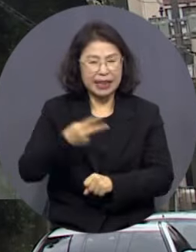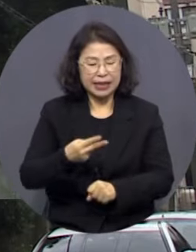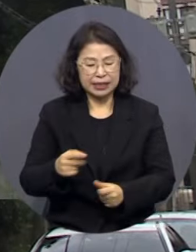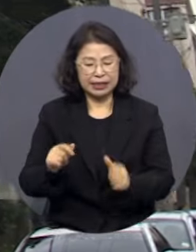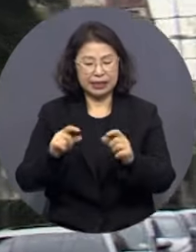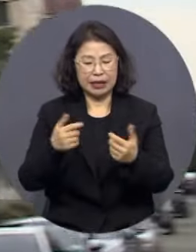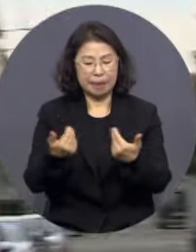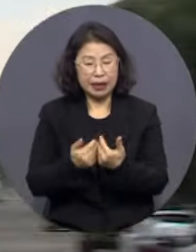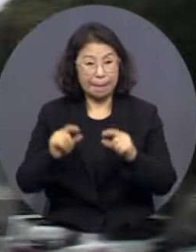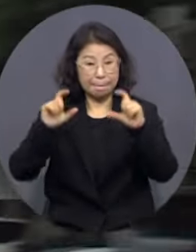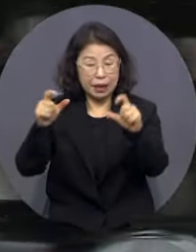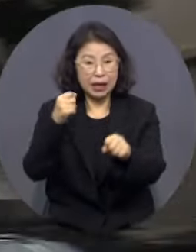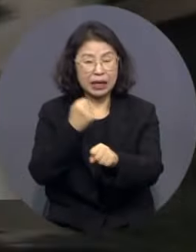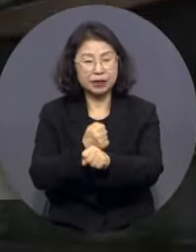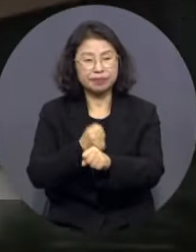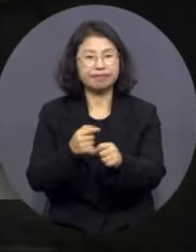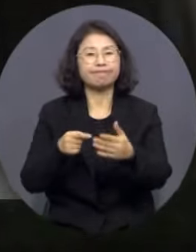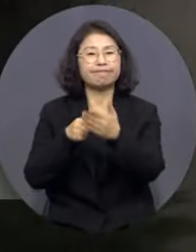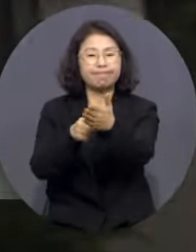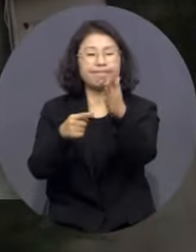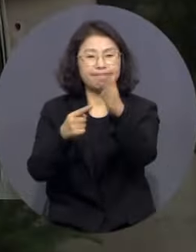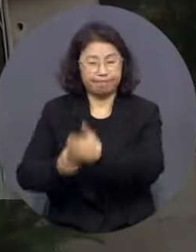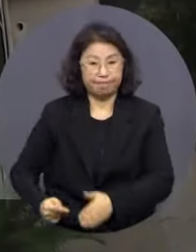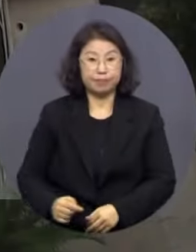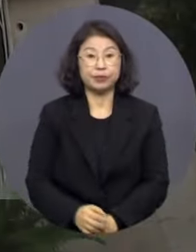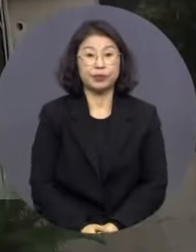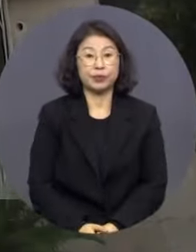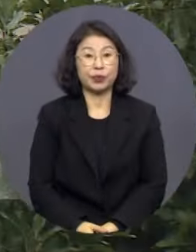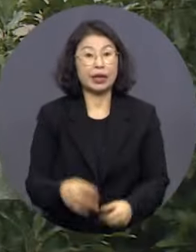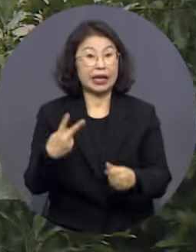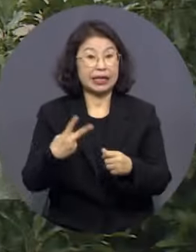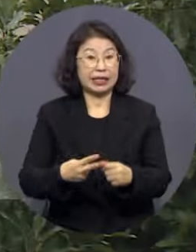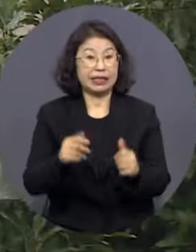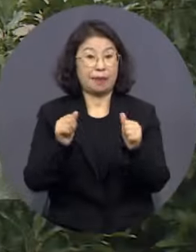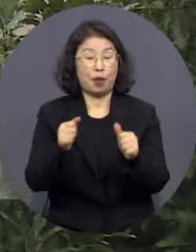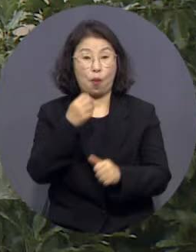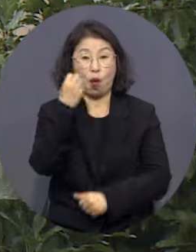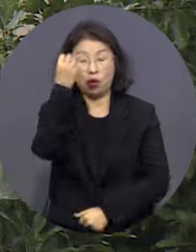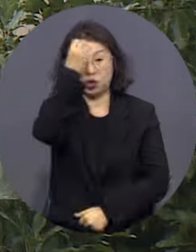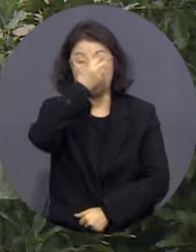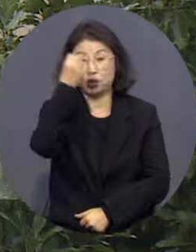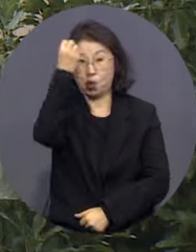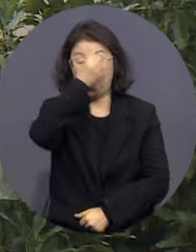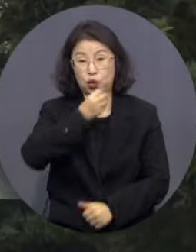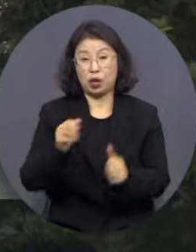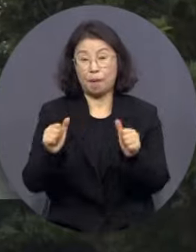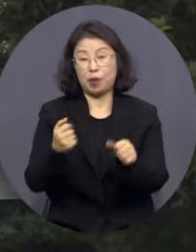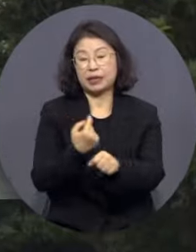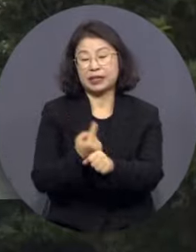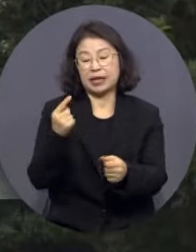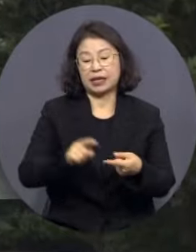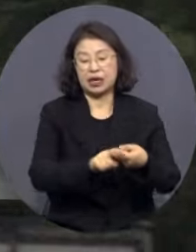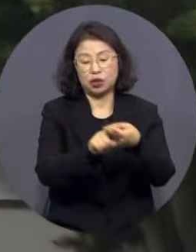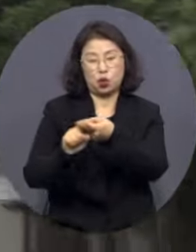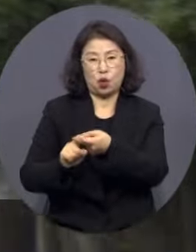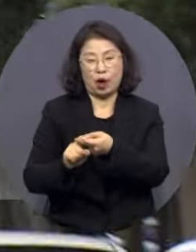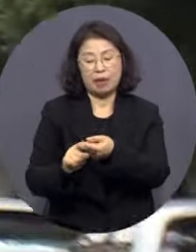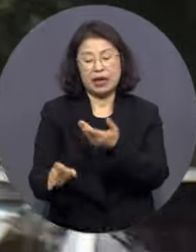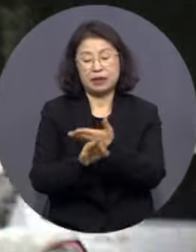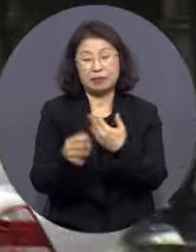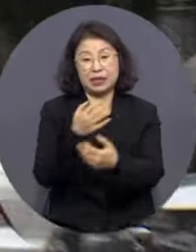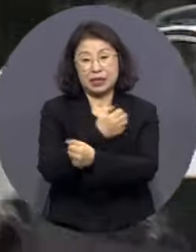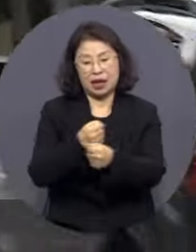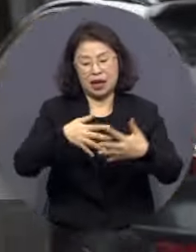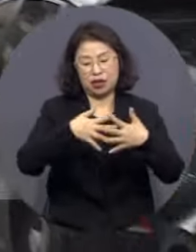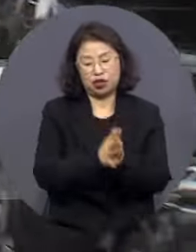항소심에서 상고를 기각했습니다 이심 법원인 서울고등법원은 지난해 조합이 가계약 추인을